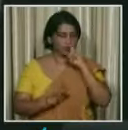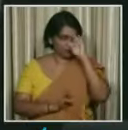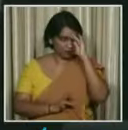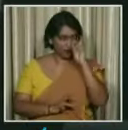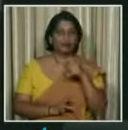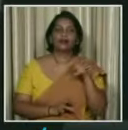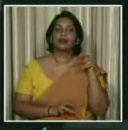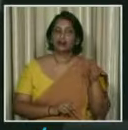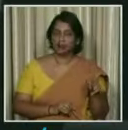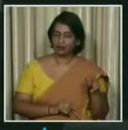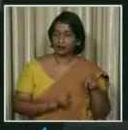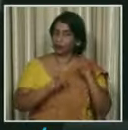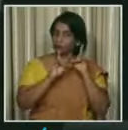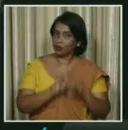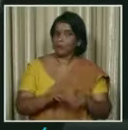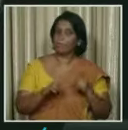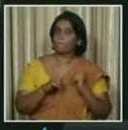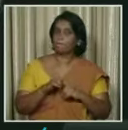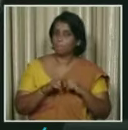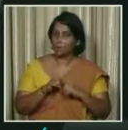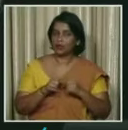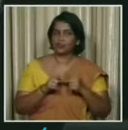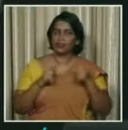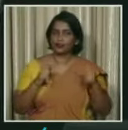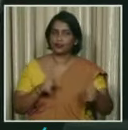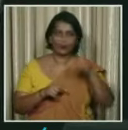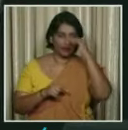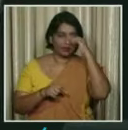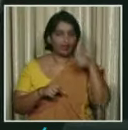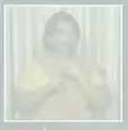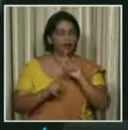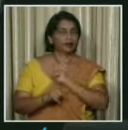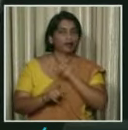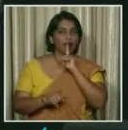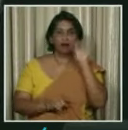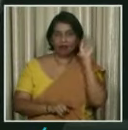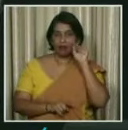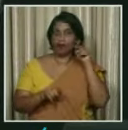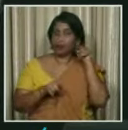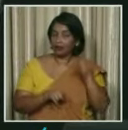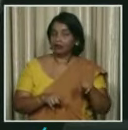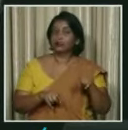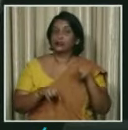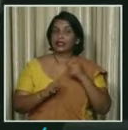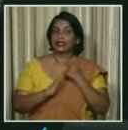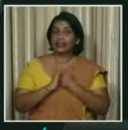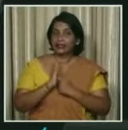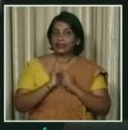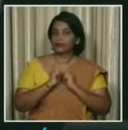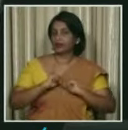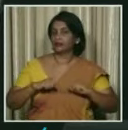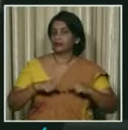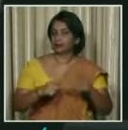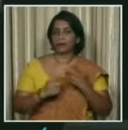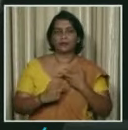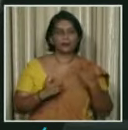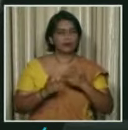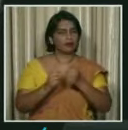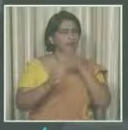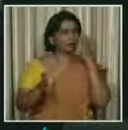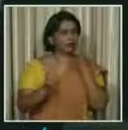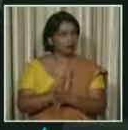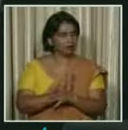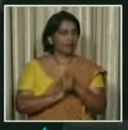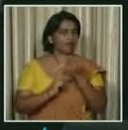responsibility. මේ වගේ ප්‍රශ්නයක් විපක්ෂ නායකතුමා අද මේ සභාවේ අහනකොට මේකේ අද අපිට නීති කටයුතු කරගෙන යන්න බැරි තැනට පත් කරපු